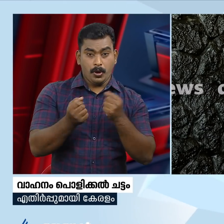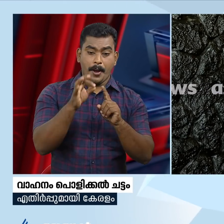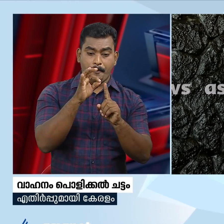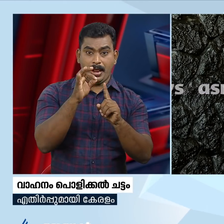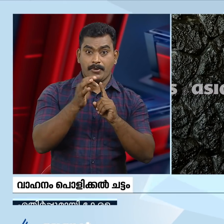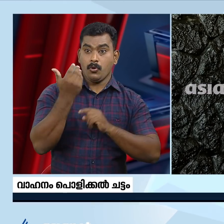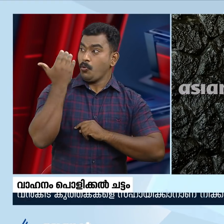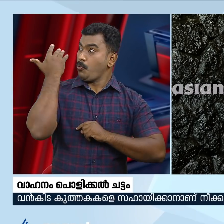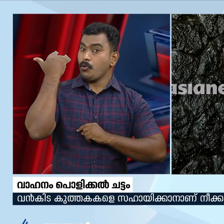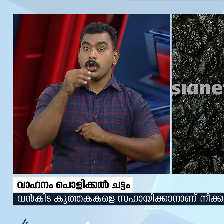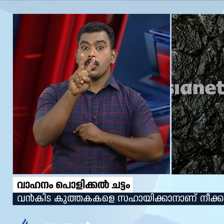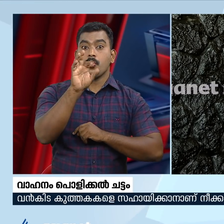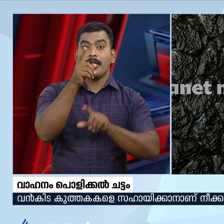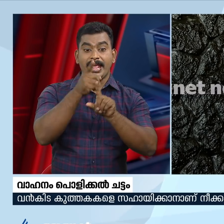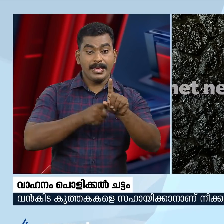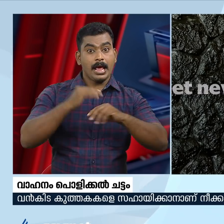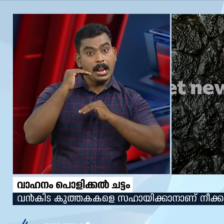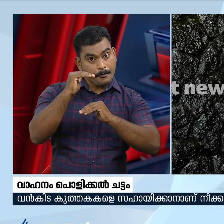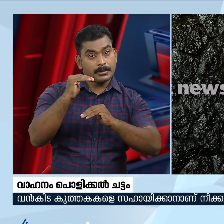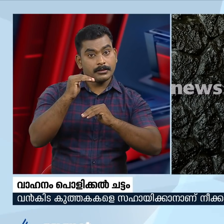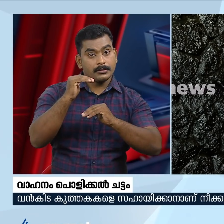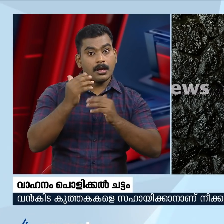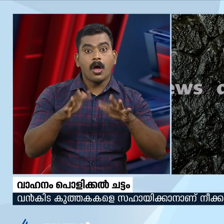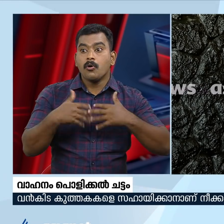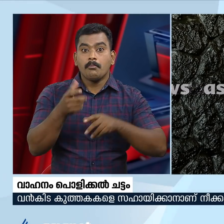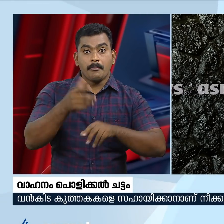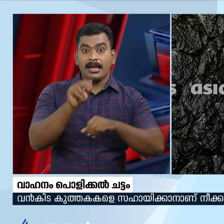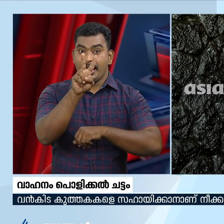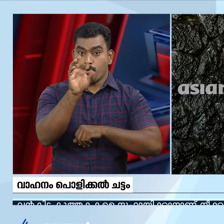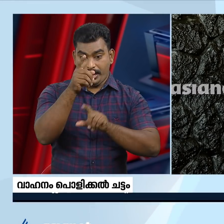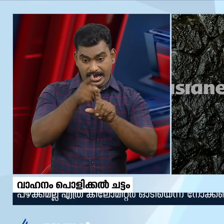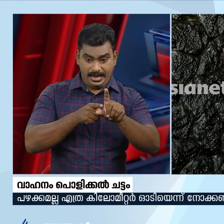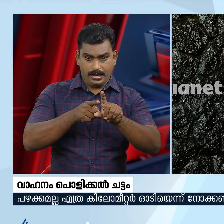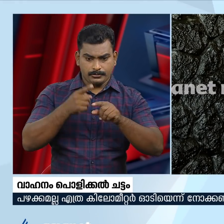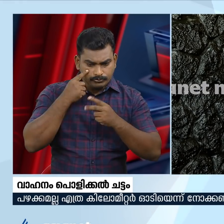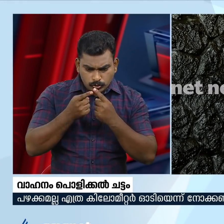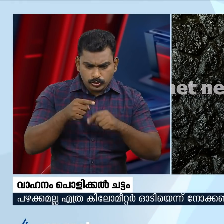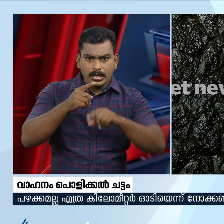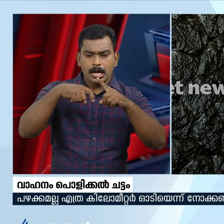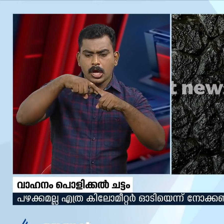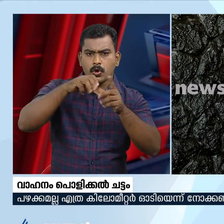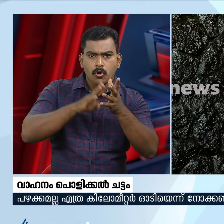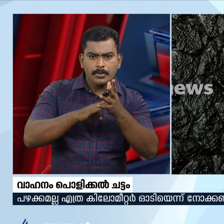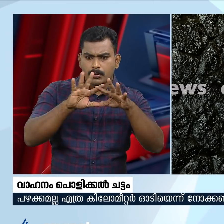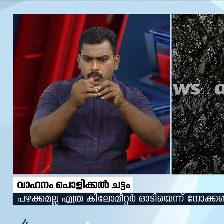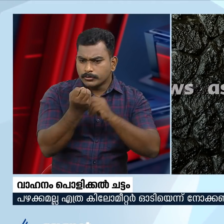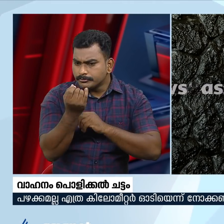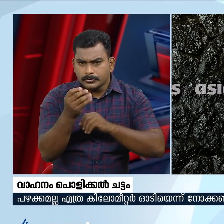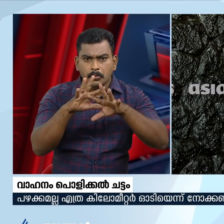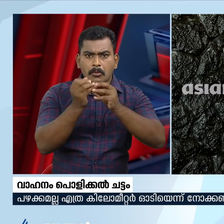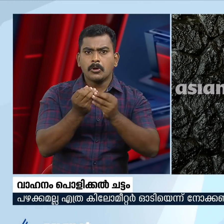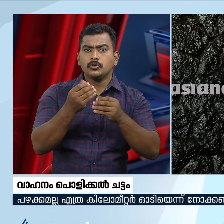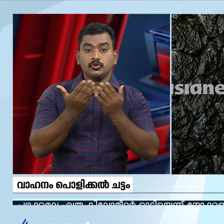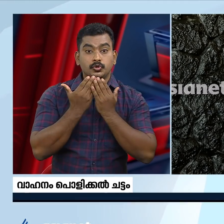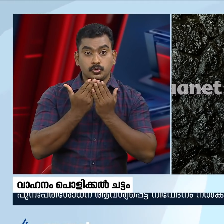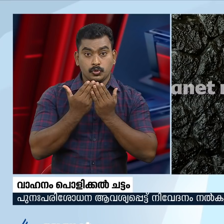പറഞ്ഞാലും ചില സ്വകാര്യ വാഹനങ്ങൾ ഒരു 50,000 കിലോമീറ്റർ പോലും ചിലപ്പോൾ ഓടിക്കാണത്തില്ല. ഇപ്പോൾ സ്കൂൾ ബസ്സുകൾ എത്ര കിലോമീറ്ററാണ് ഓടുന്നത്? 15 വർഷം കൊണ്ടോ